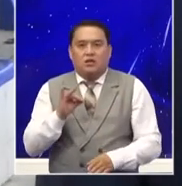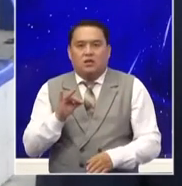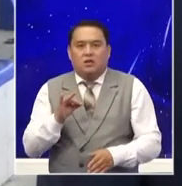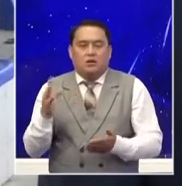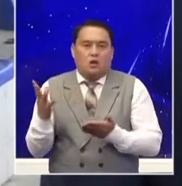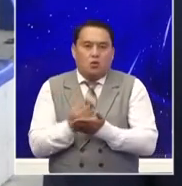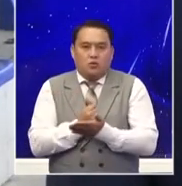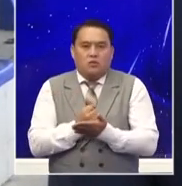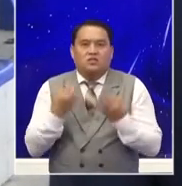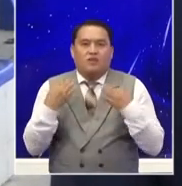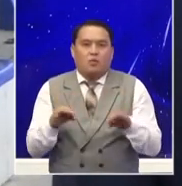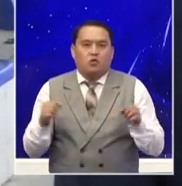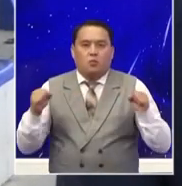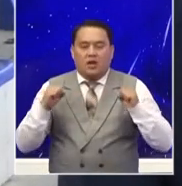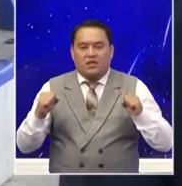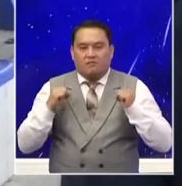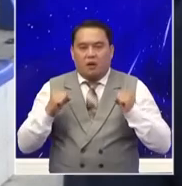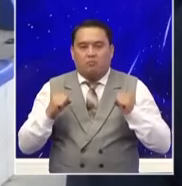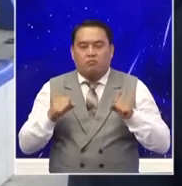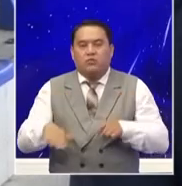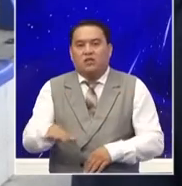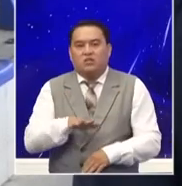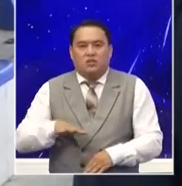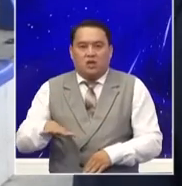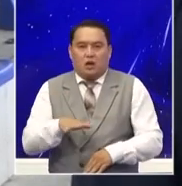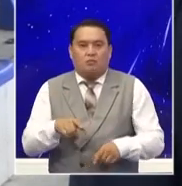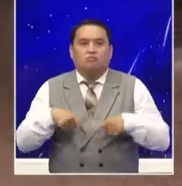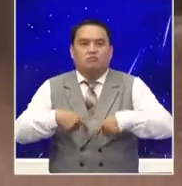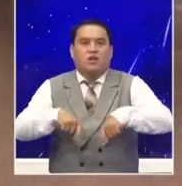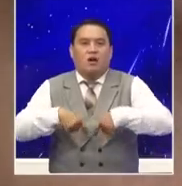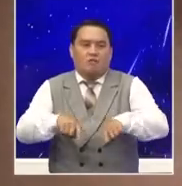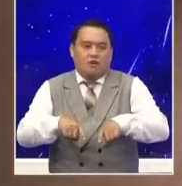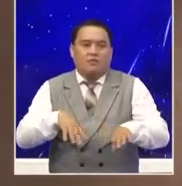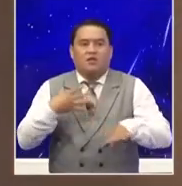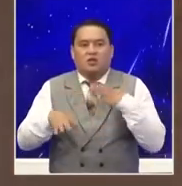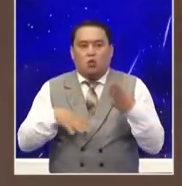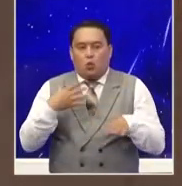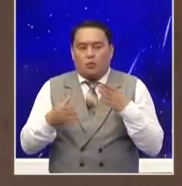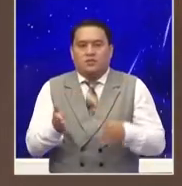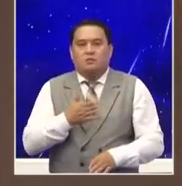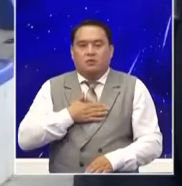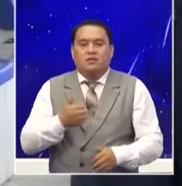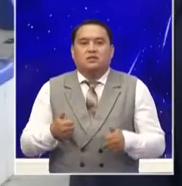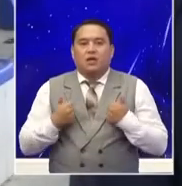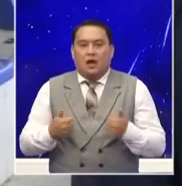Находим свободные спортивные площадки, беговые площадки, и там тренируемся. Мы